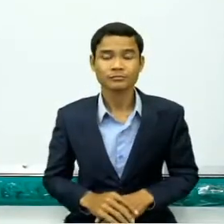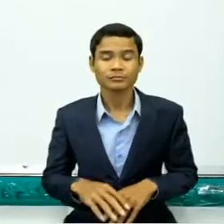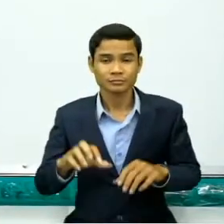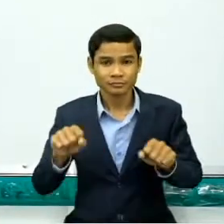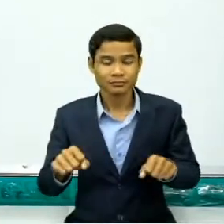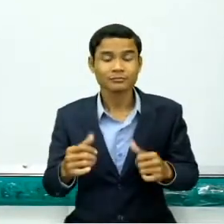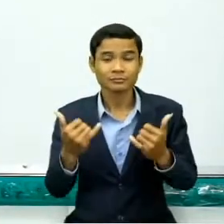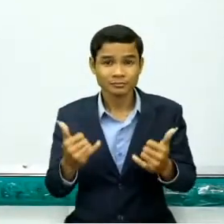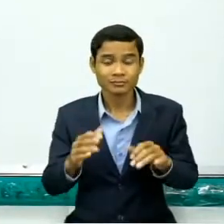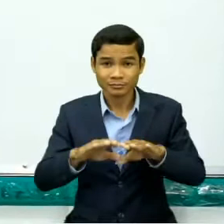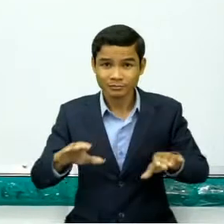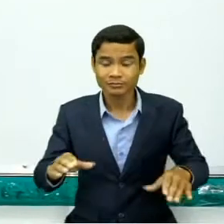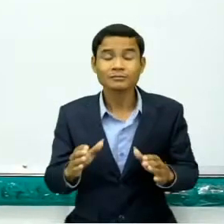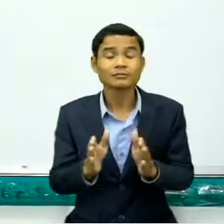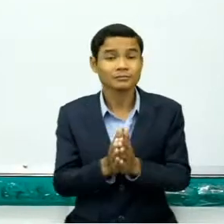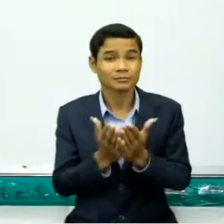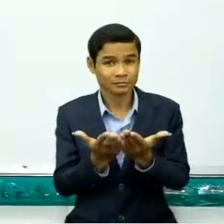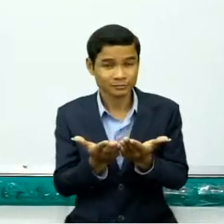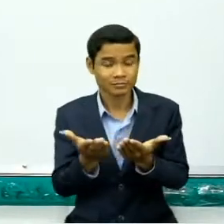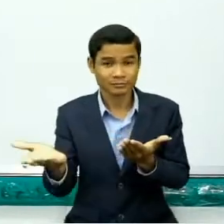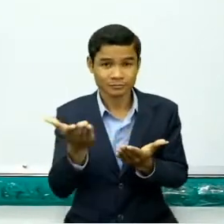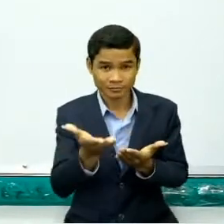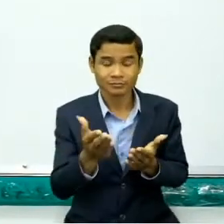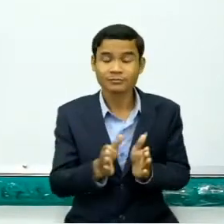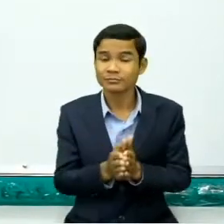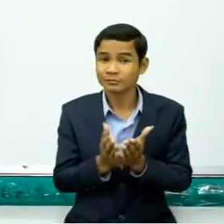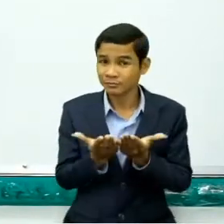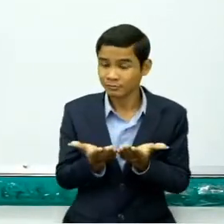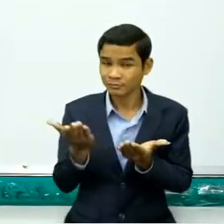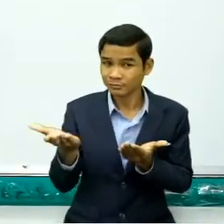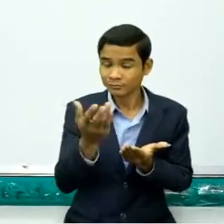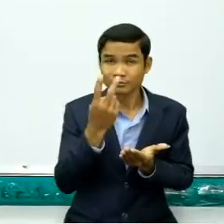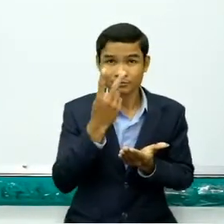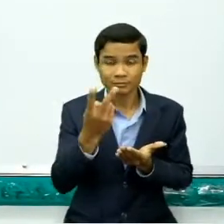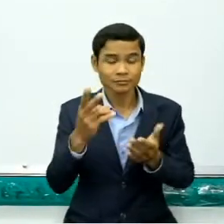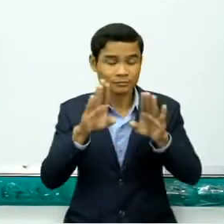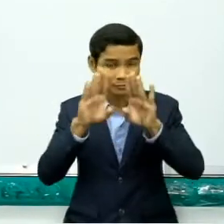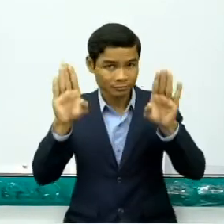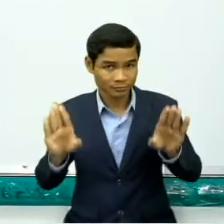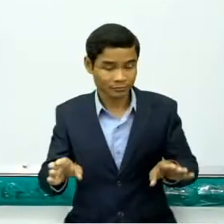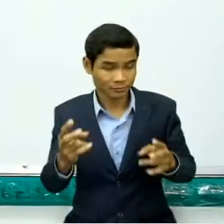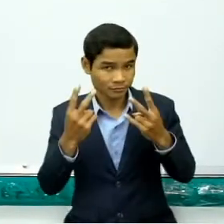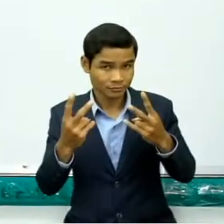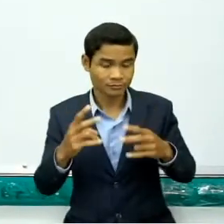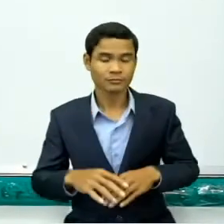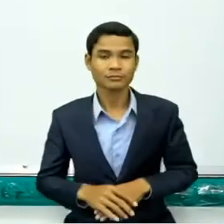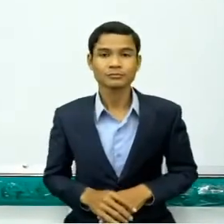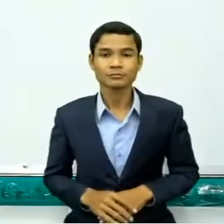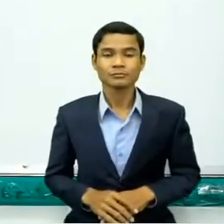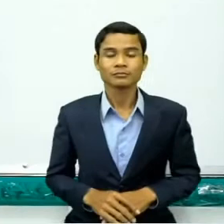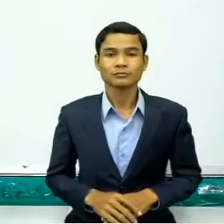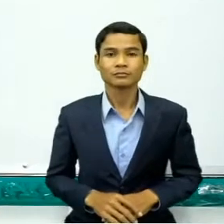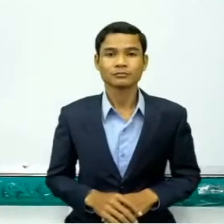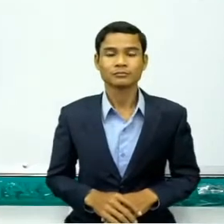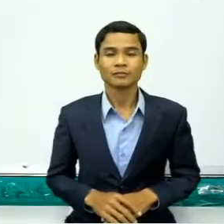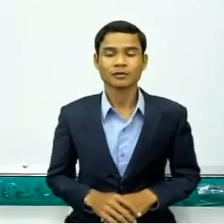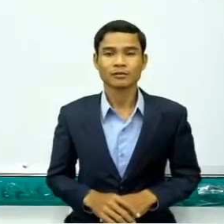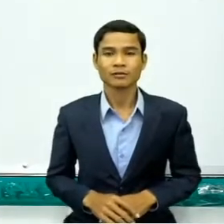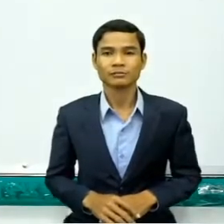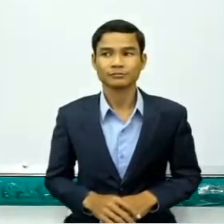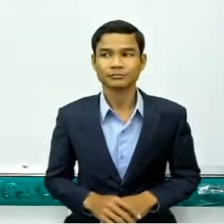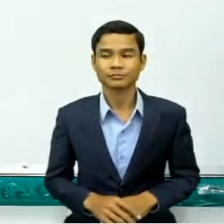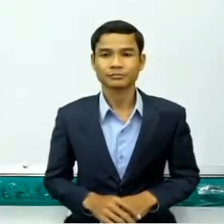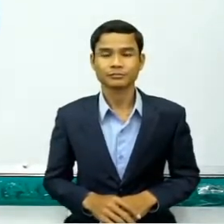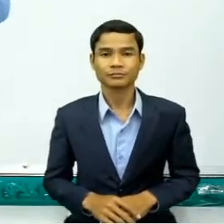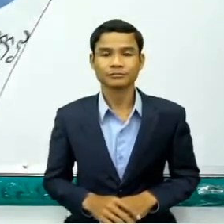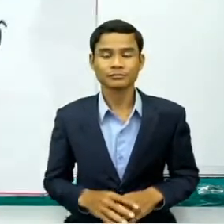Chà, hãy lời con, lực sự phải ca bị thằng con lãng, đảm bấy tiếng bắt đầu châm lâu cho mùi nhà cổ thằng ở con này nè. Chà, con lực sự phải con lãng